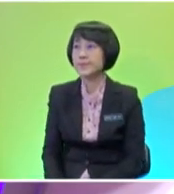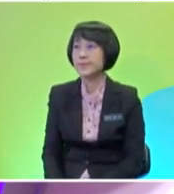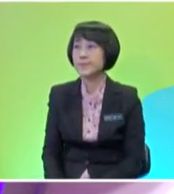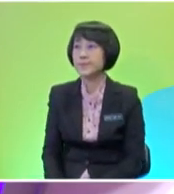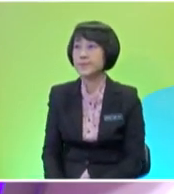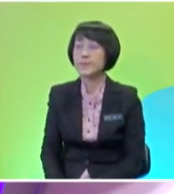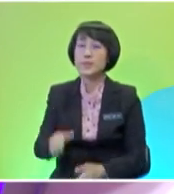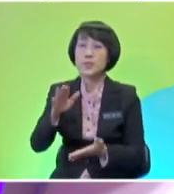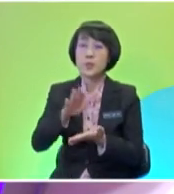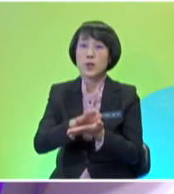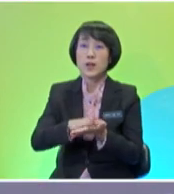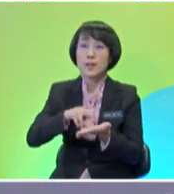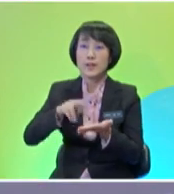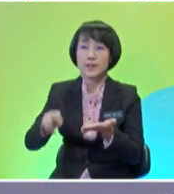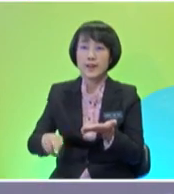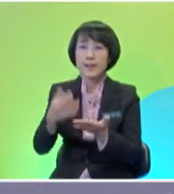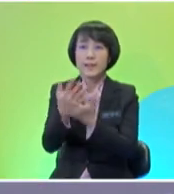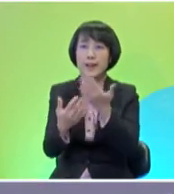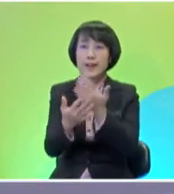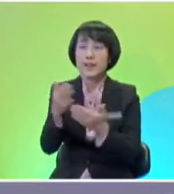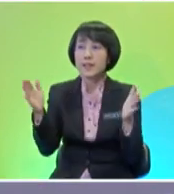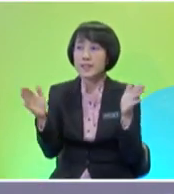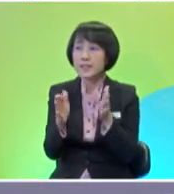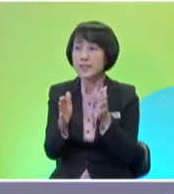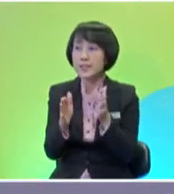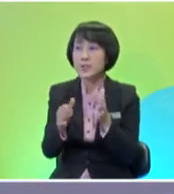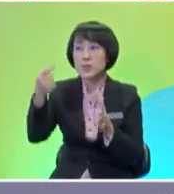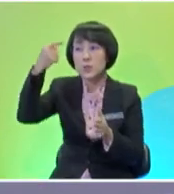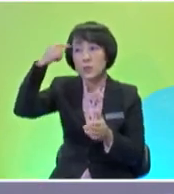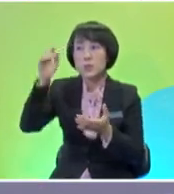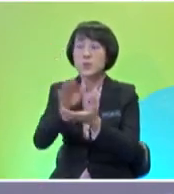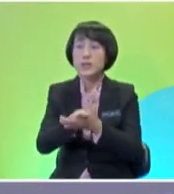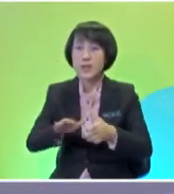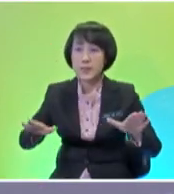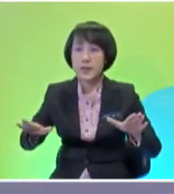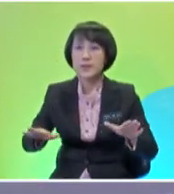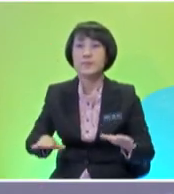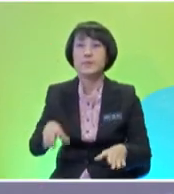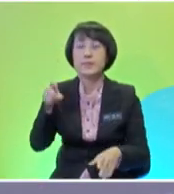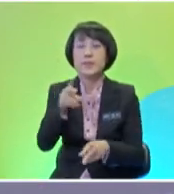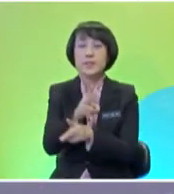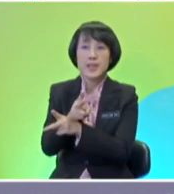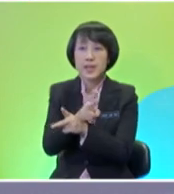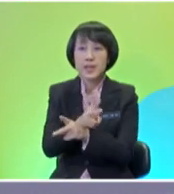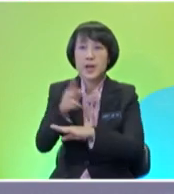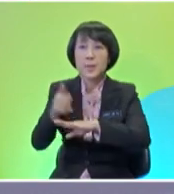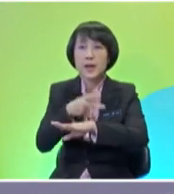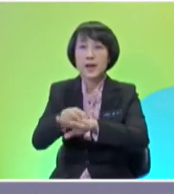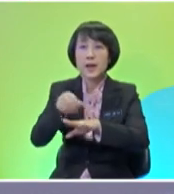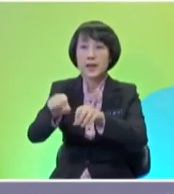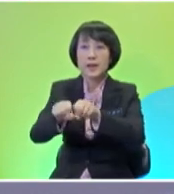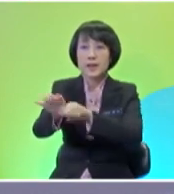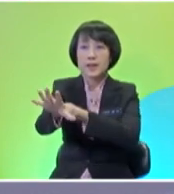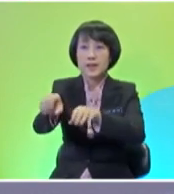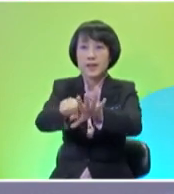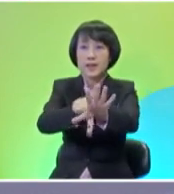ni saiz tangannya kecil. Betul lah. Jadi, untuk selamat bila kecil haluslah tangan kanak-kanak ni kan. Okey, jadi untuk selamat memang